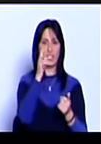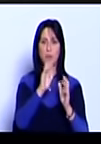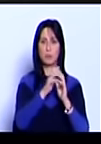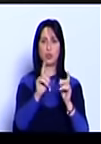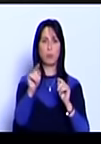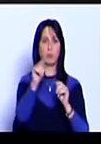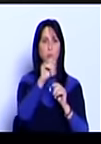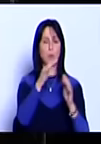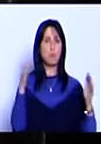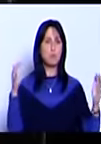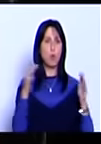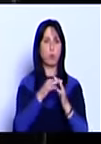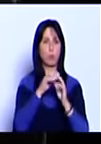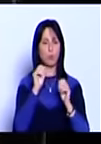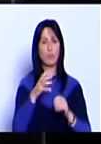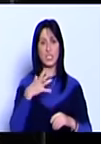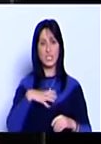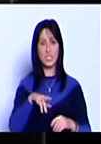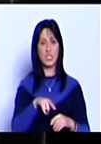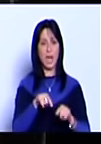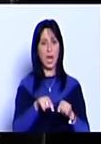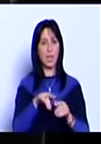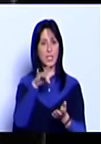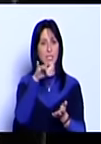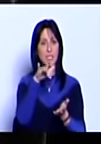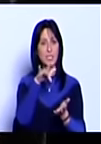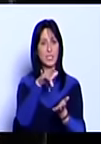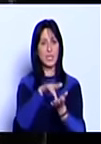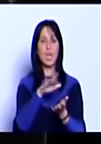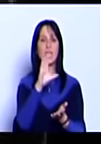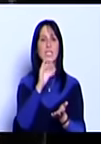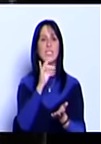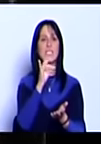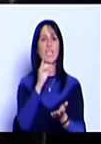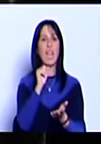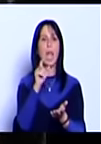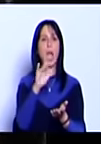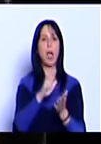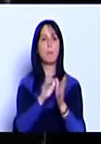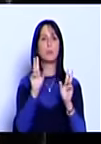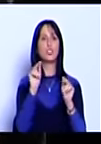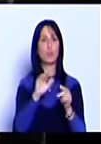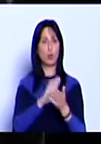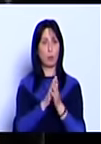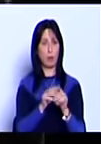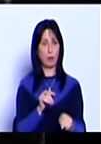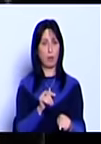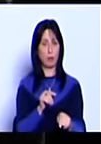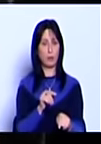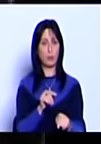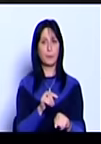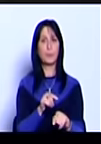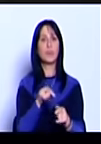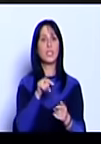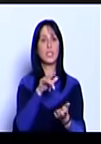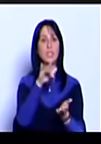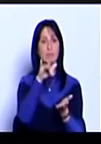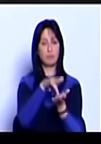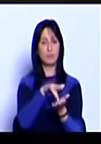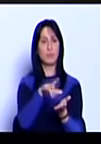მსოფლიო ომში გადაიზარდოს. საქართველოს უმასპინძლოს სირიის კონფლიქტთან მიმართებით სამშვიდობო პროცესს. ძალის ცენტრების